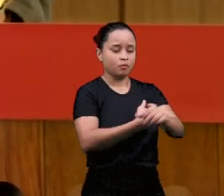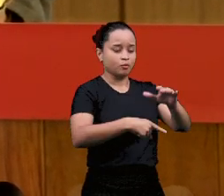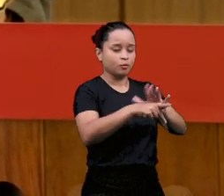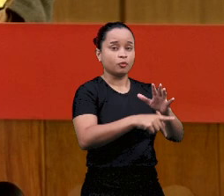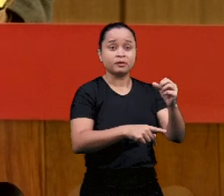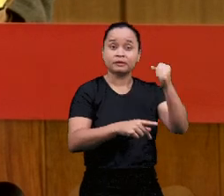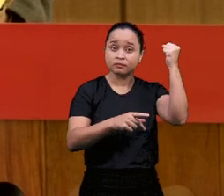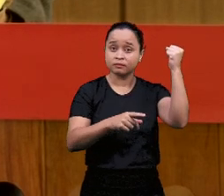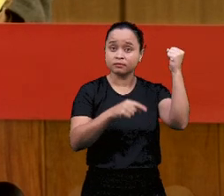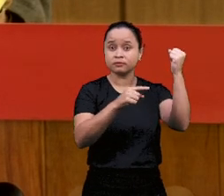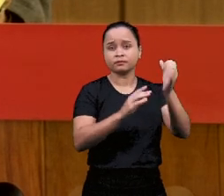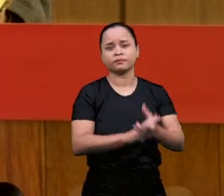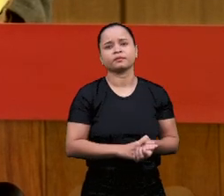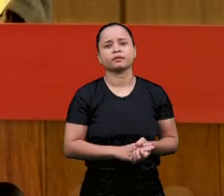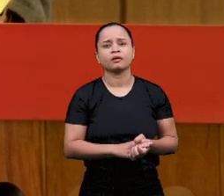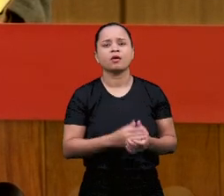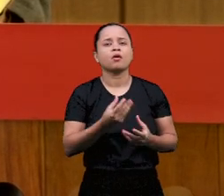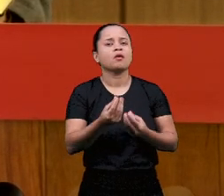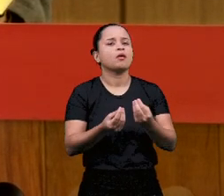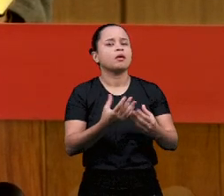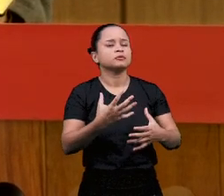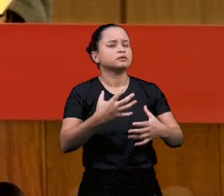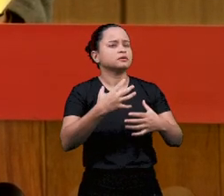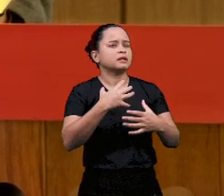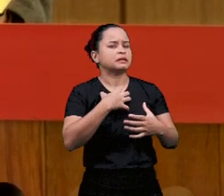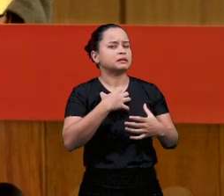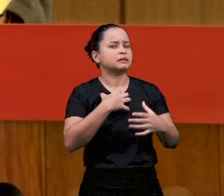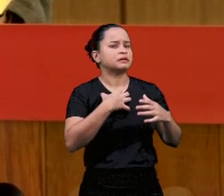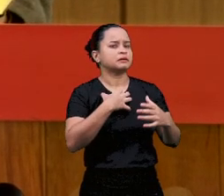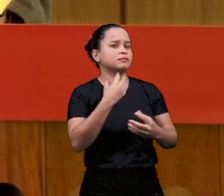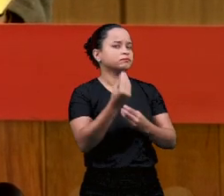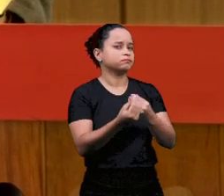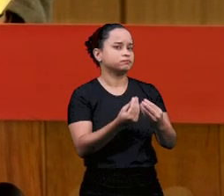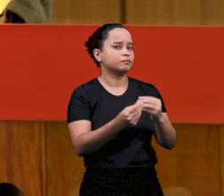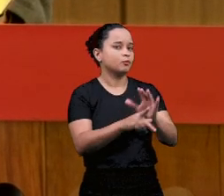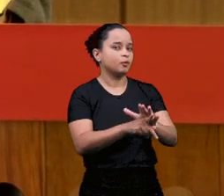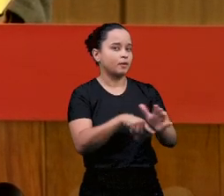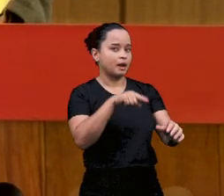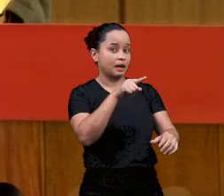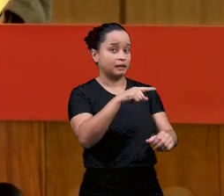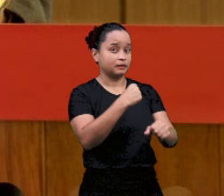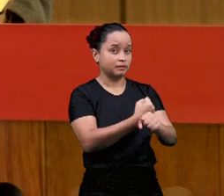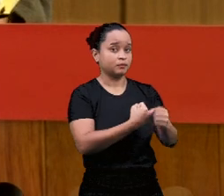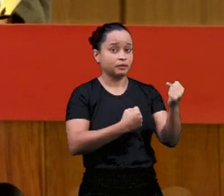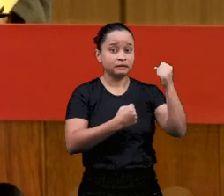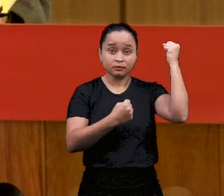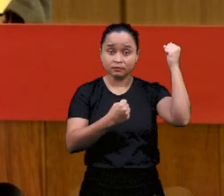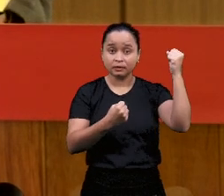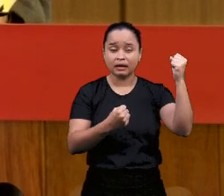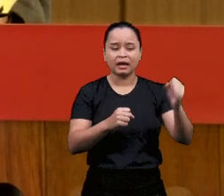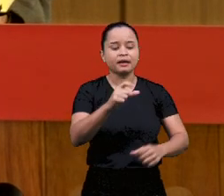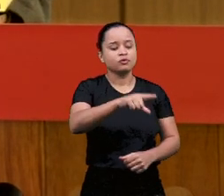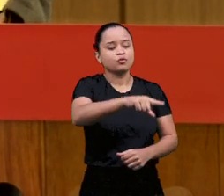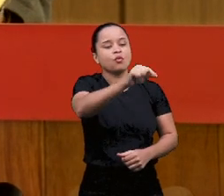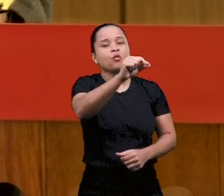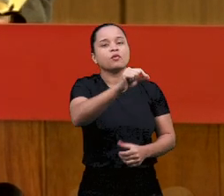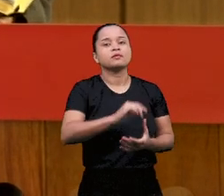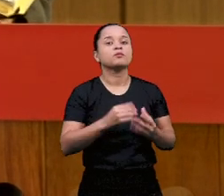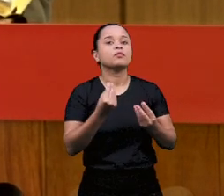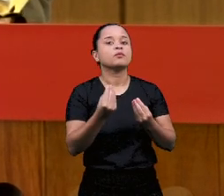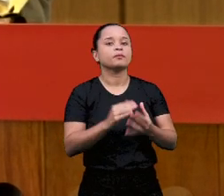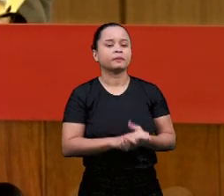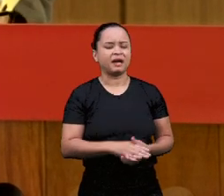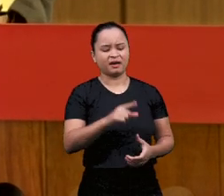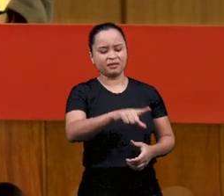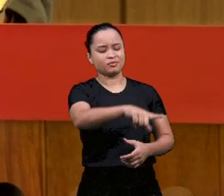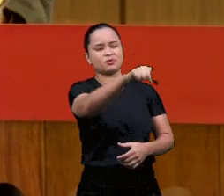c'est-à-dire ceux qui adoptent le sens de l'œuvre de Saül, en vérité, leur choix, c'est comme ça. Chacun choisit le